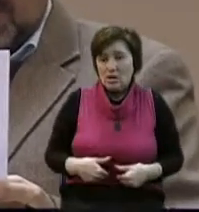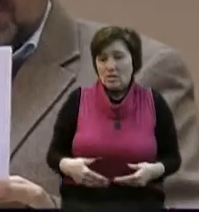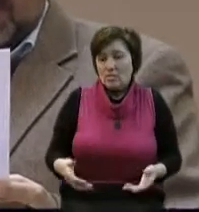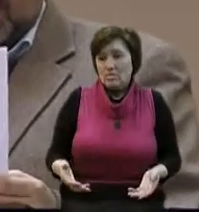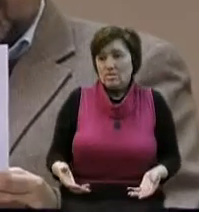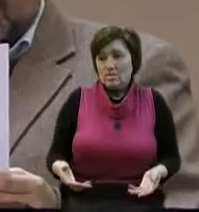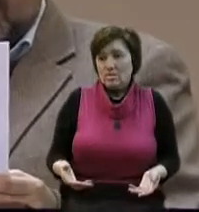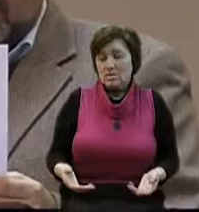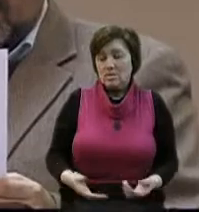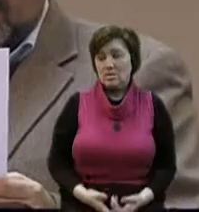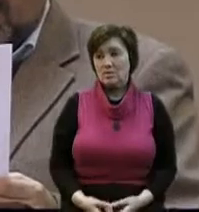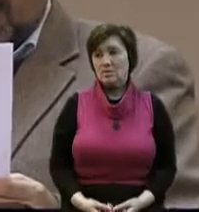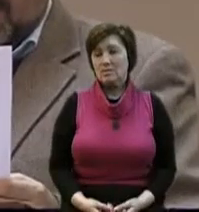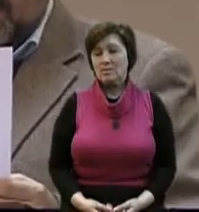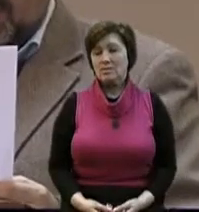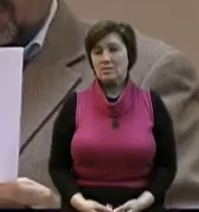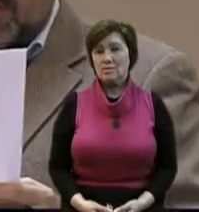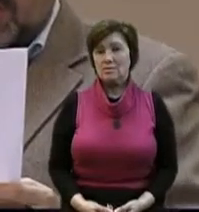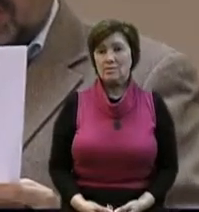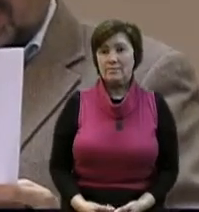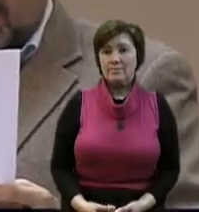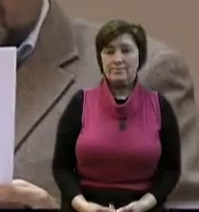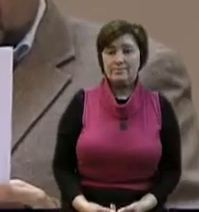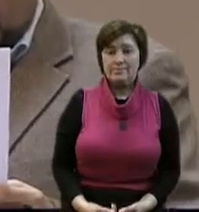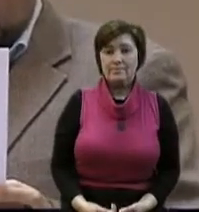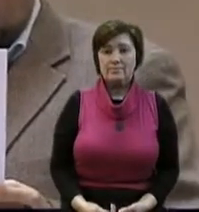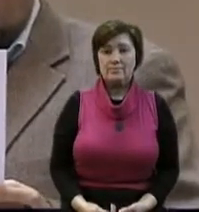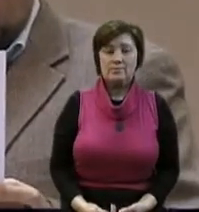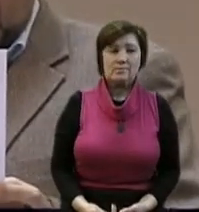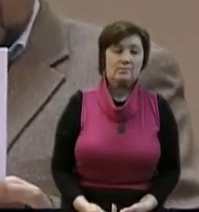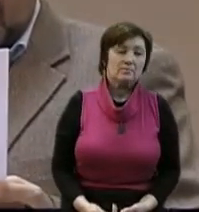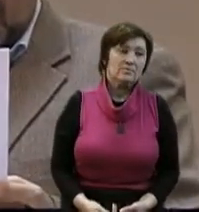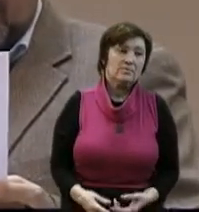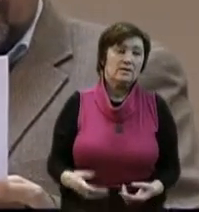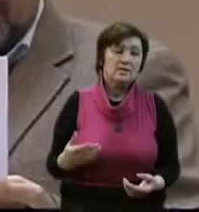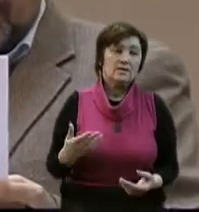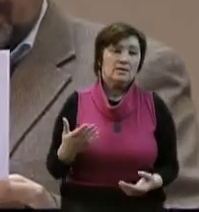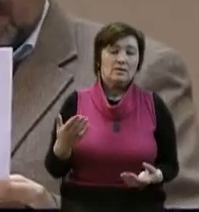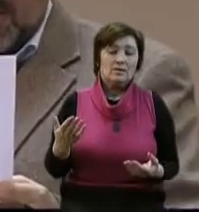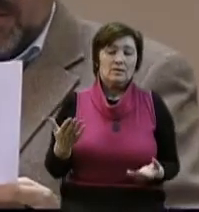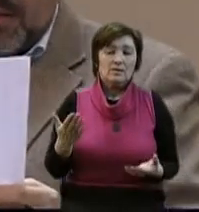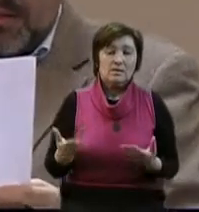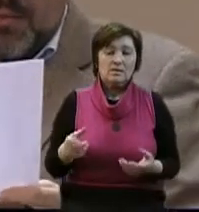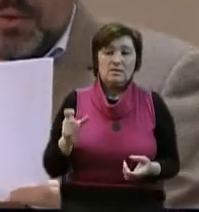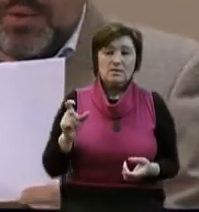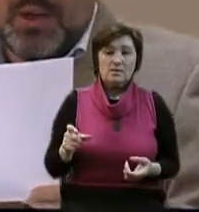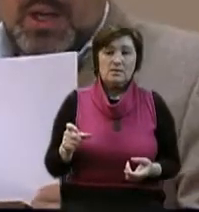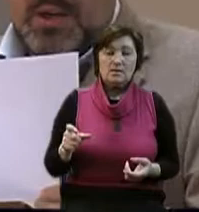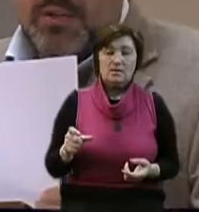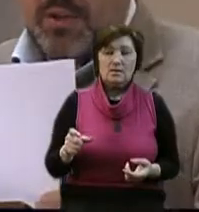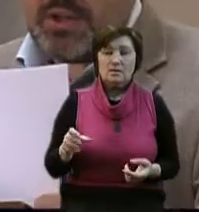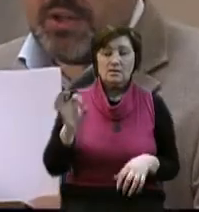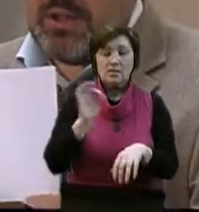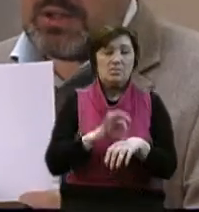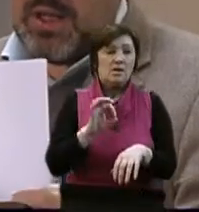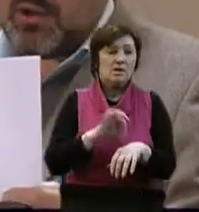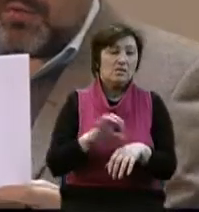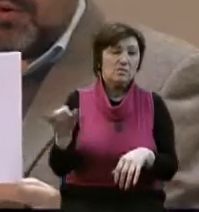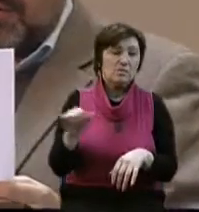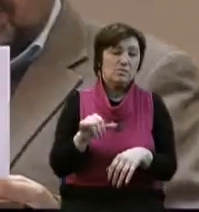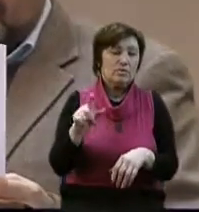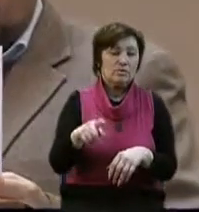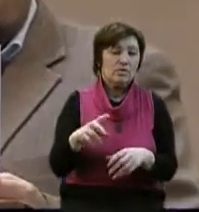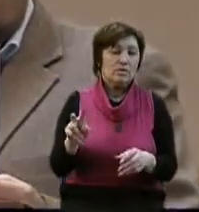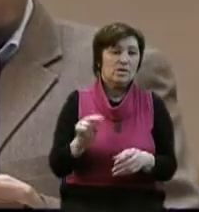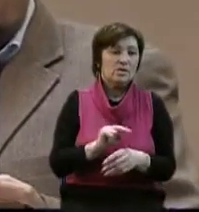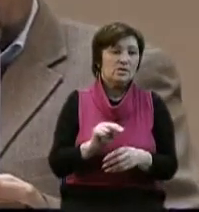трудно было определить, и что было бы причиной серьезных разногласий. Если человек заболел в субботу, его лечили лишь так, чтобы